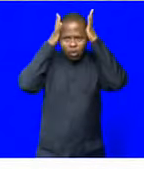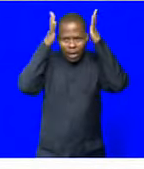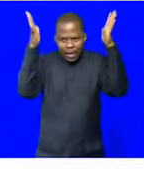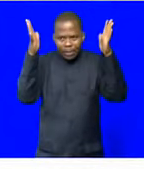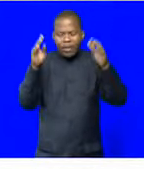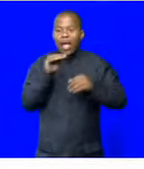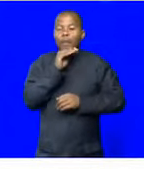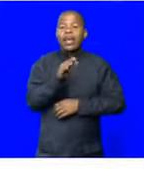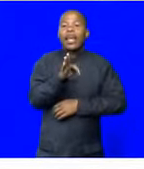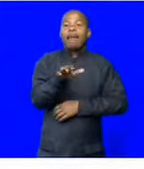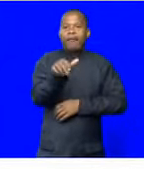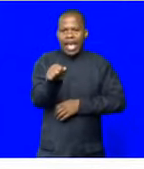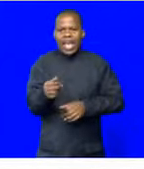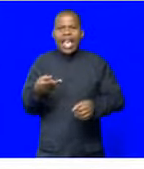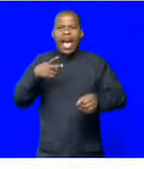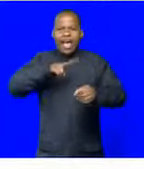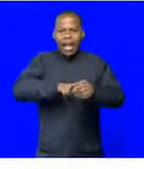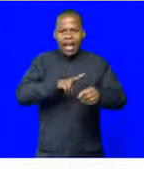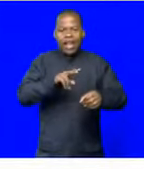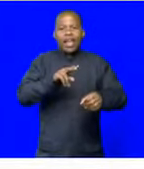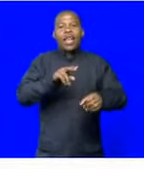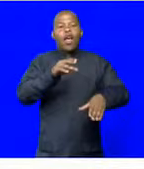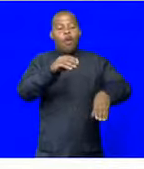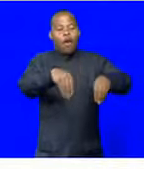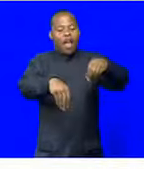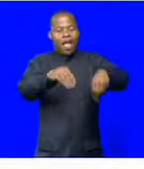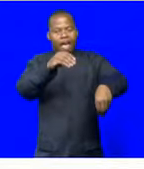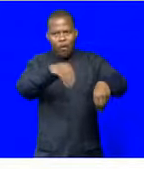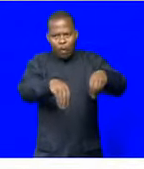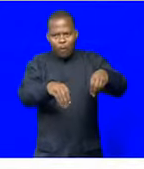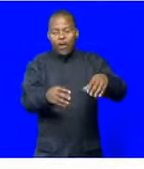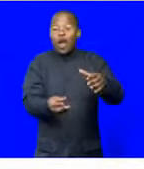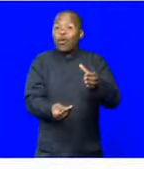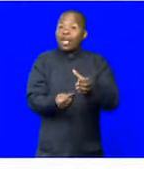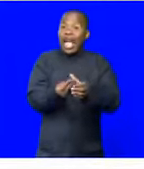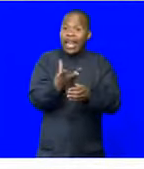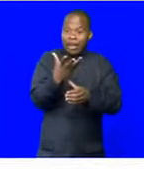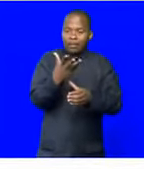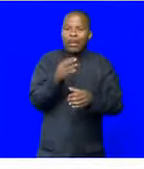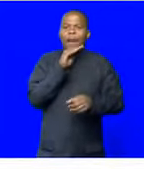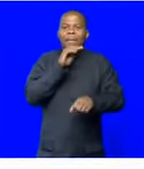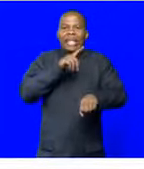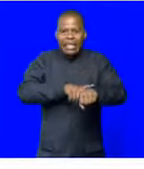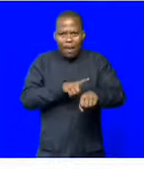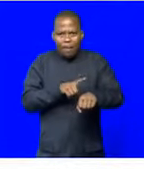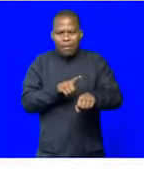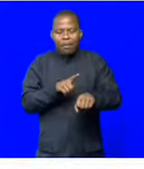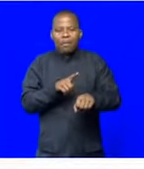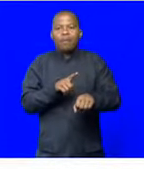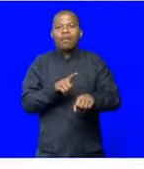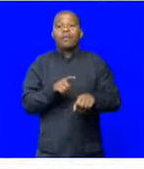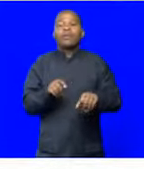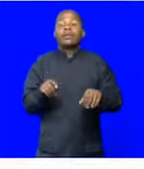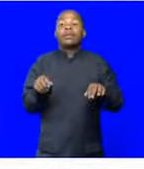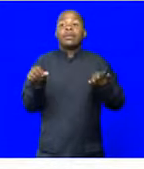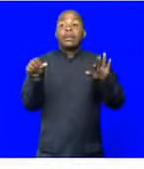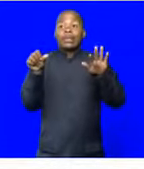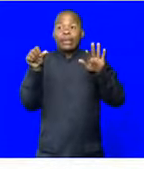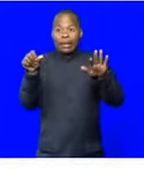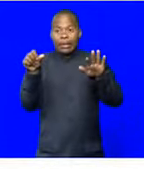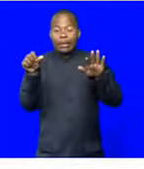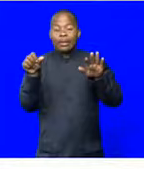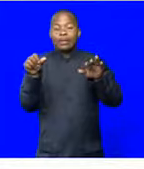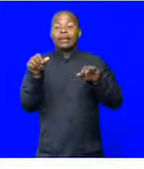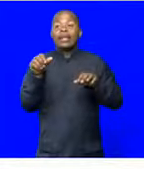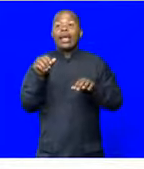iFootball Association bese-ke lukhetho lindokuhle naye umbukelo liyaqala exactly quarter to 6 bekuqala